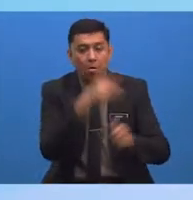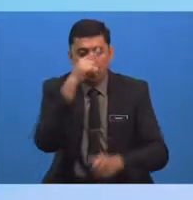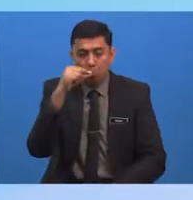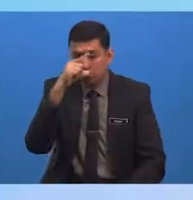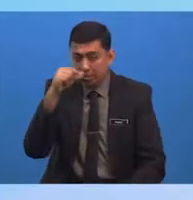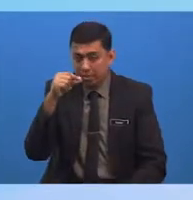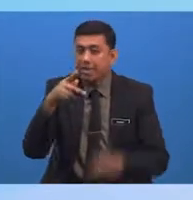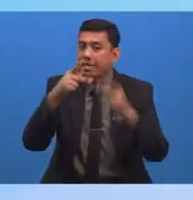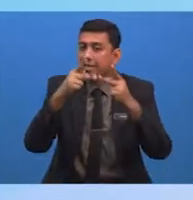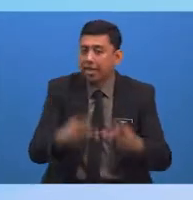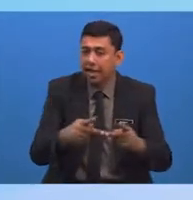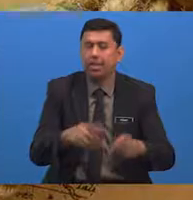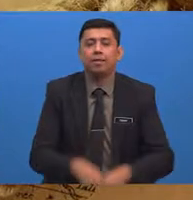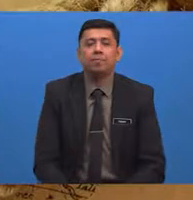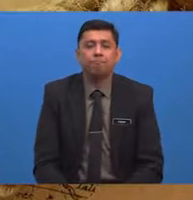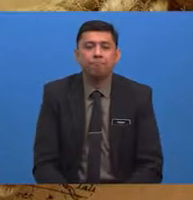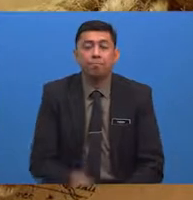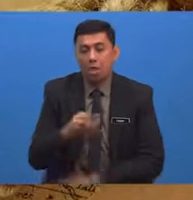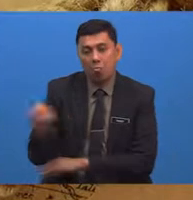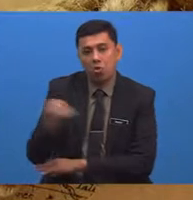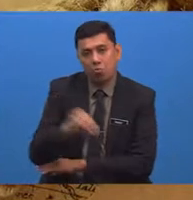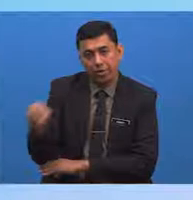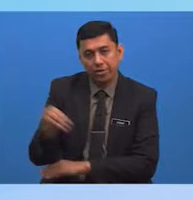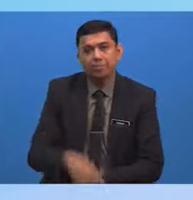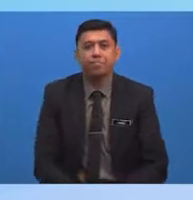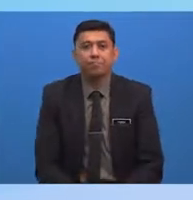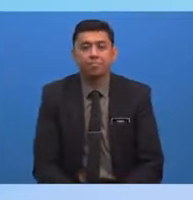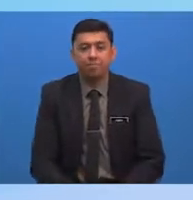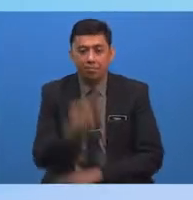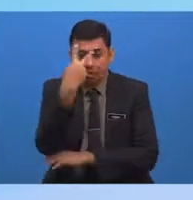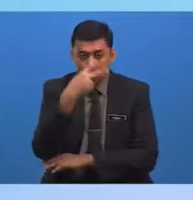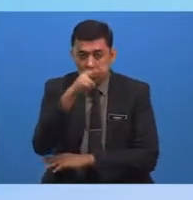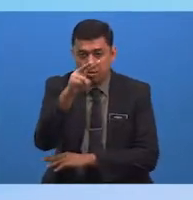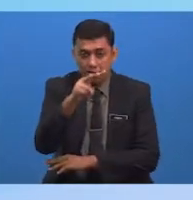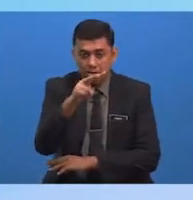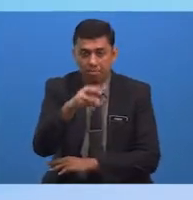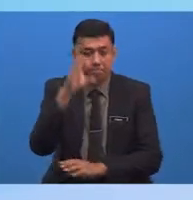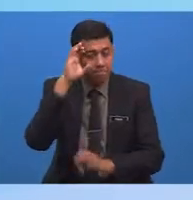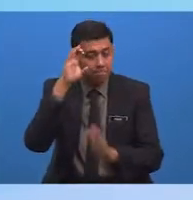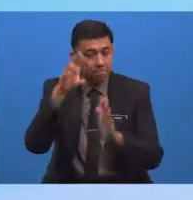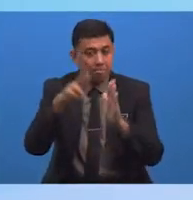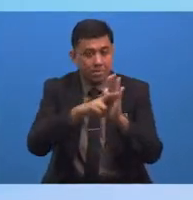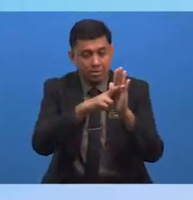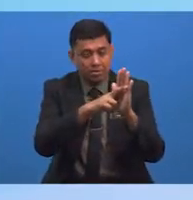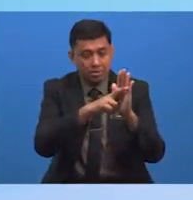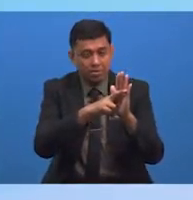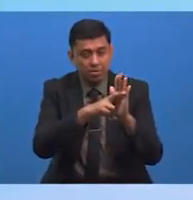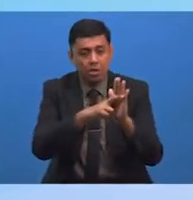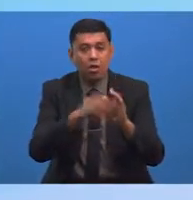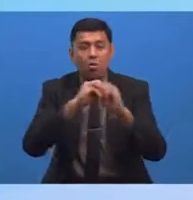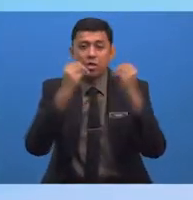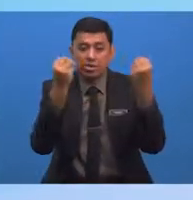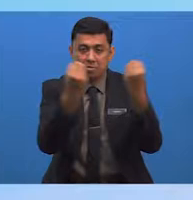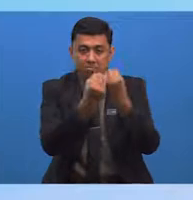barat dikekalkan. Murid-murid, perhatikan carta organisasi pentadbiran Sarawak